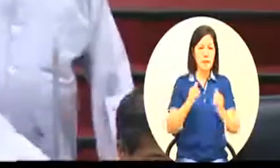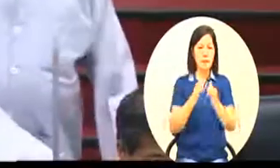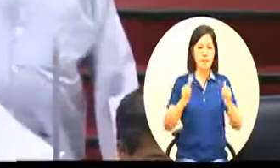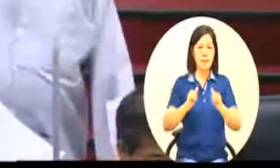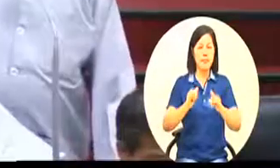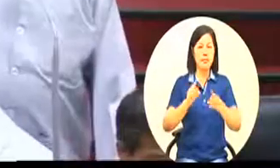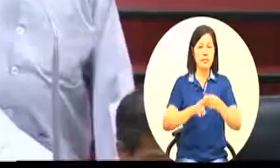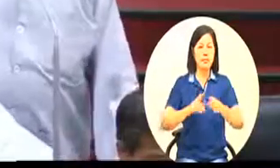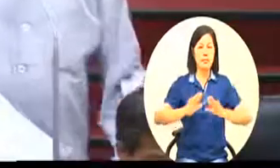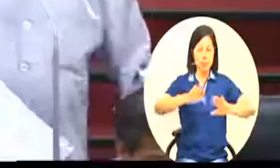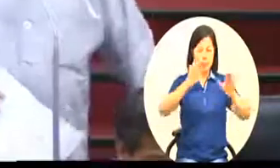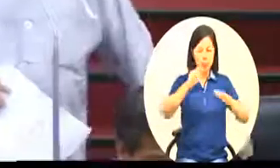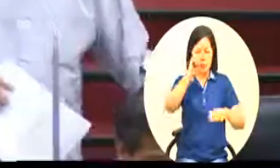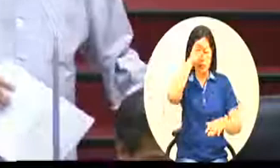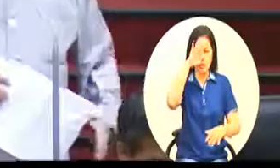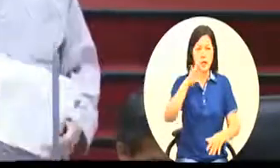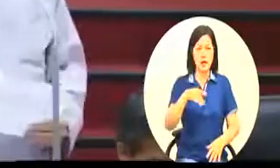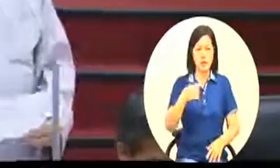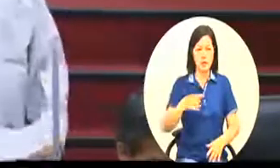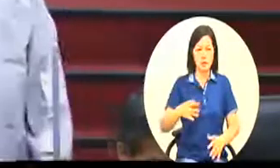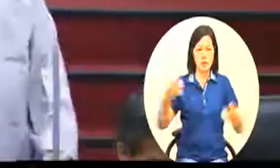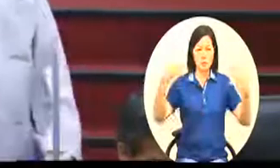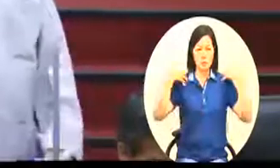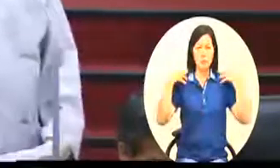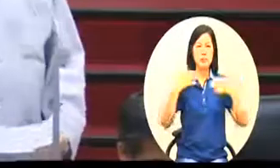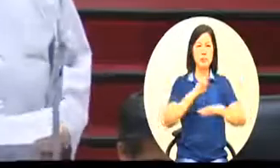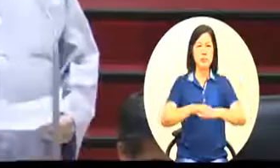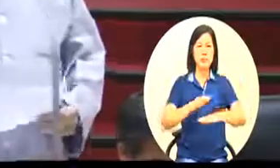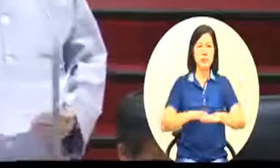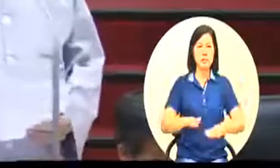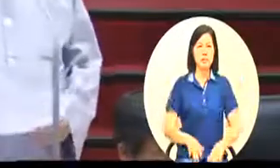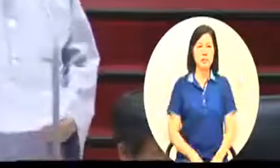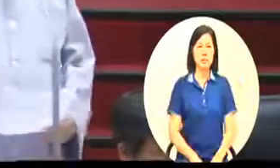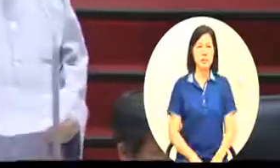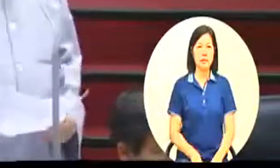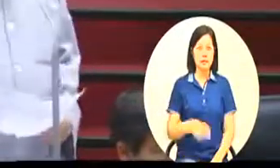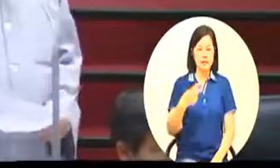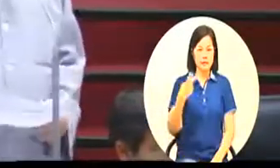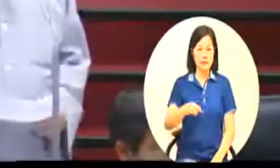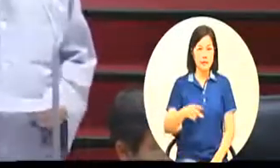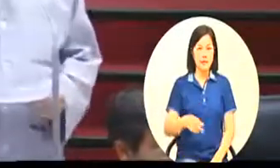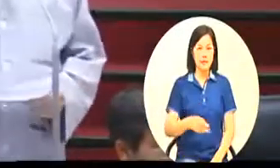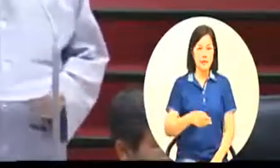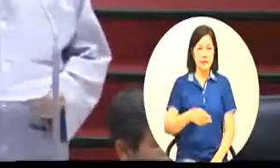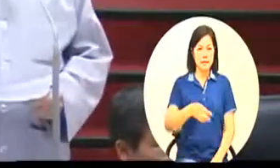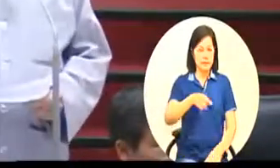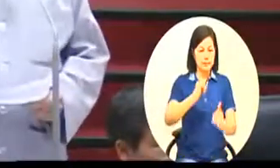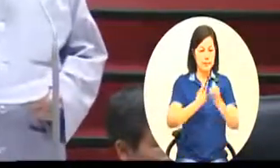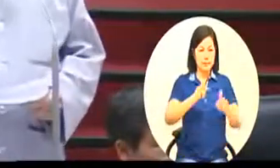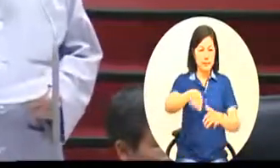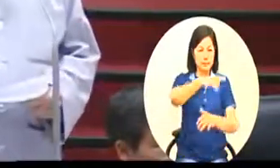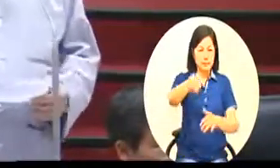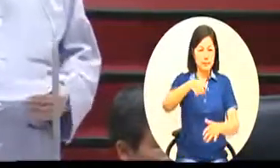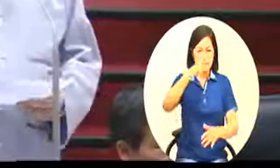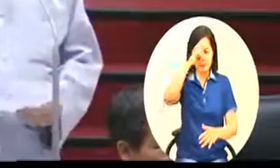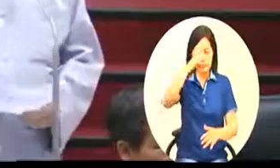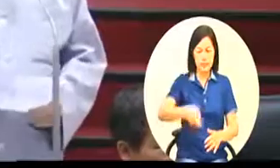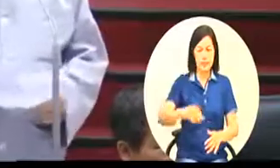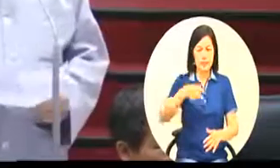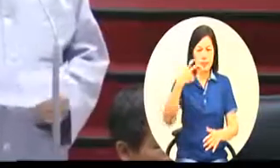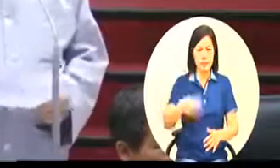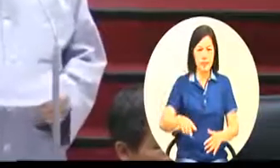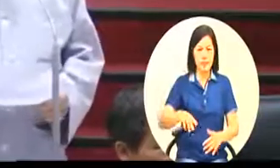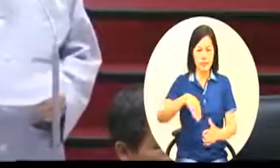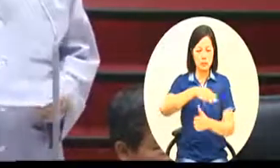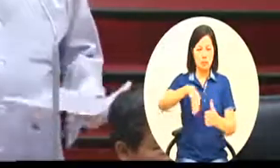党会负起这个责任，我们不会让你们自己孤单